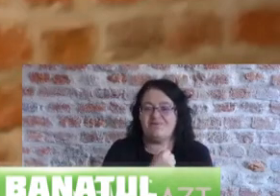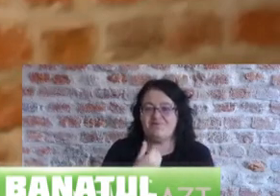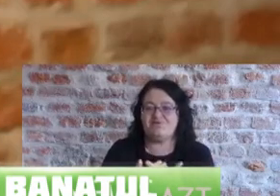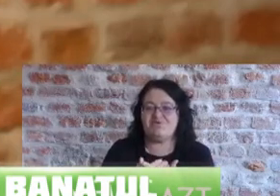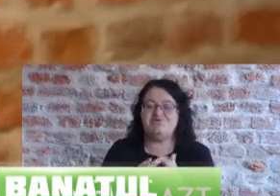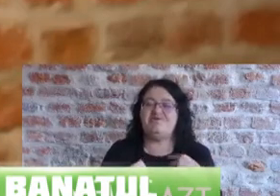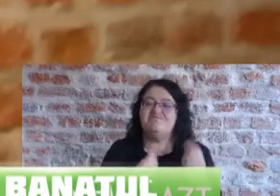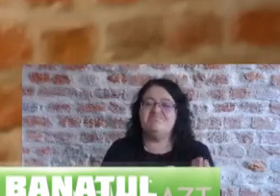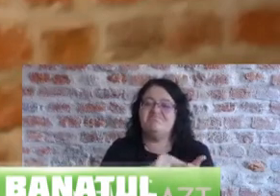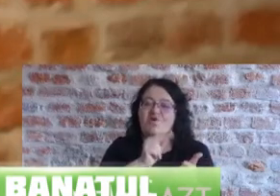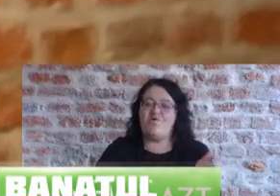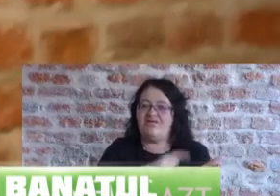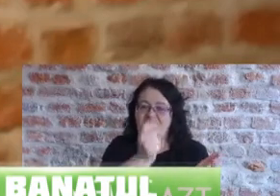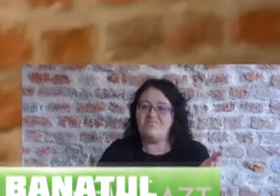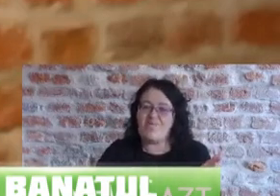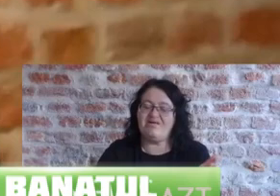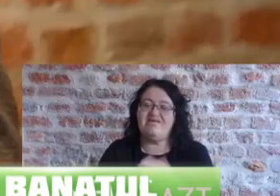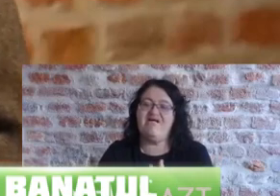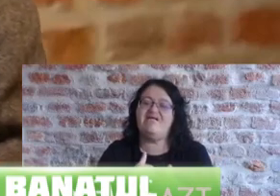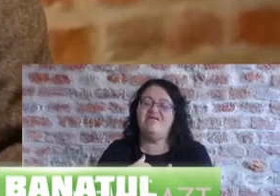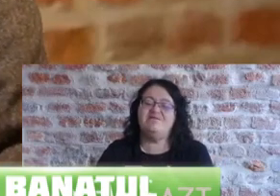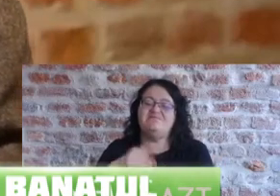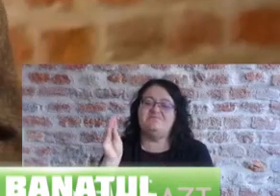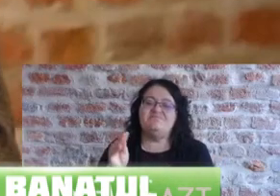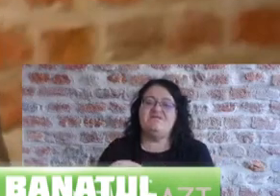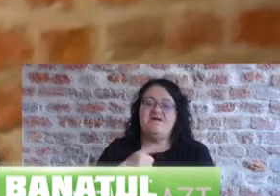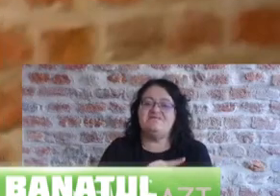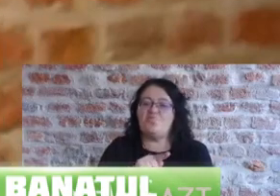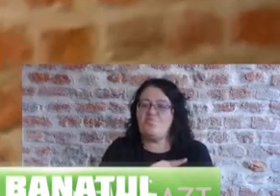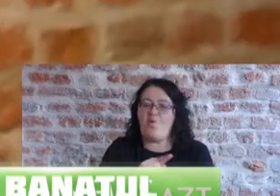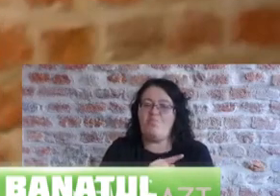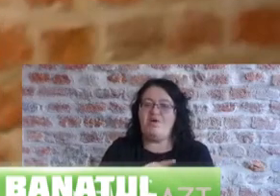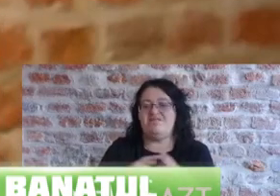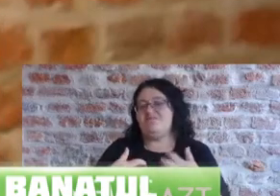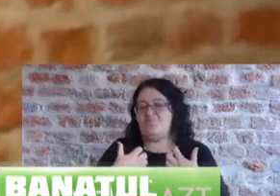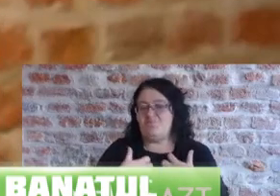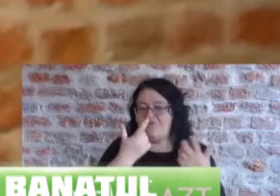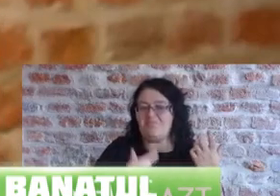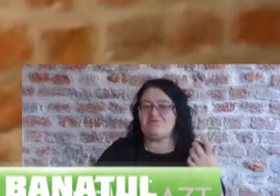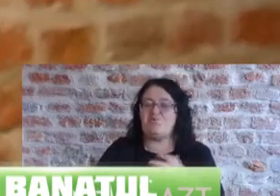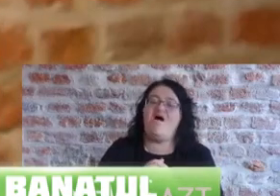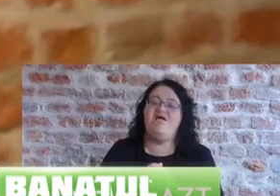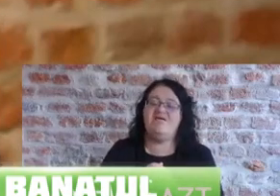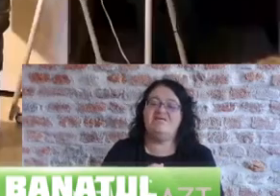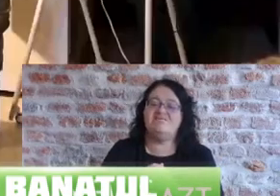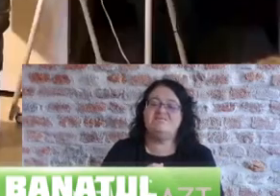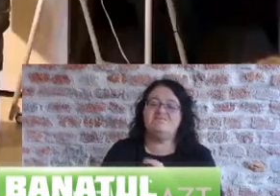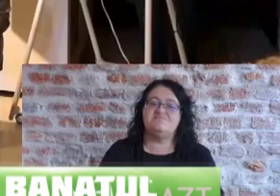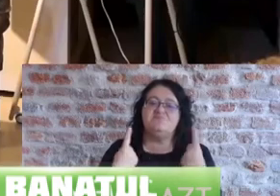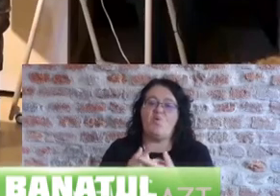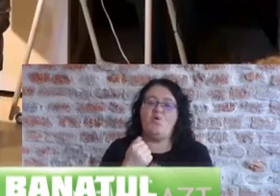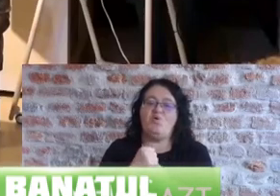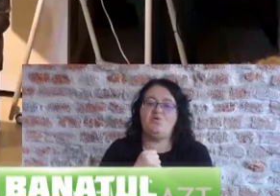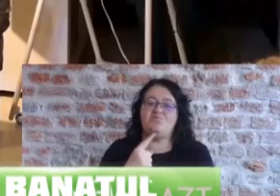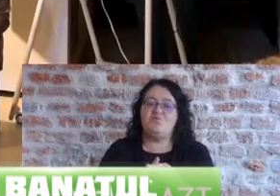câștigătorului și a contractului de proiectare, e un prilej de satisfacție. Noi